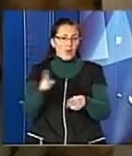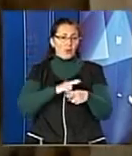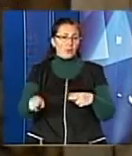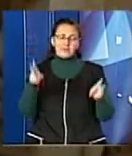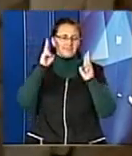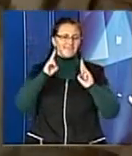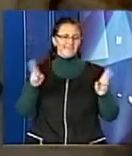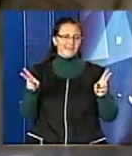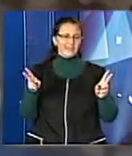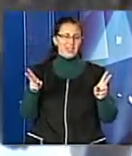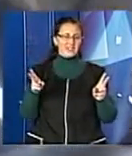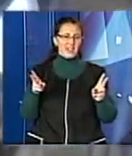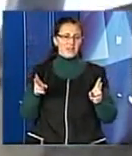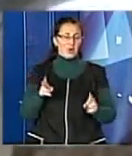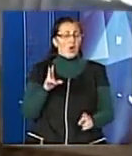відомо.